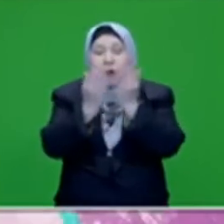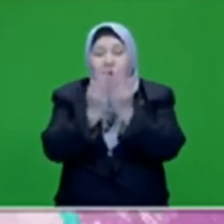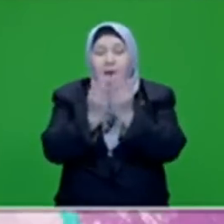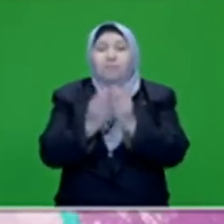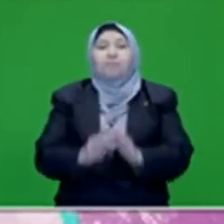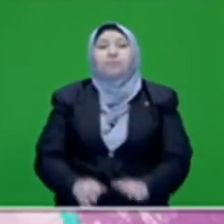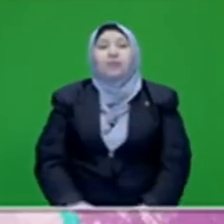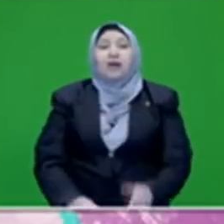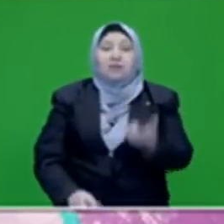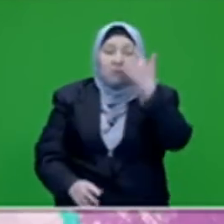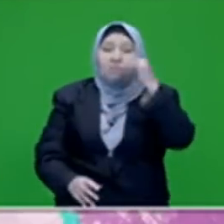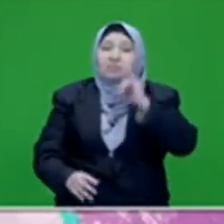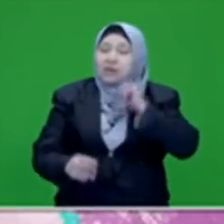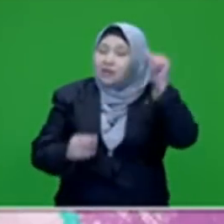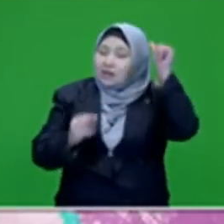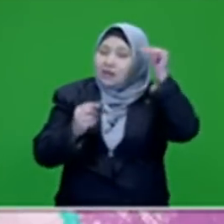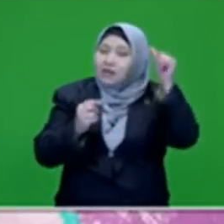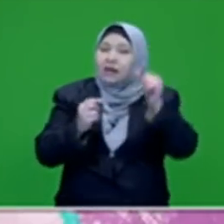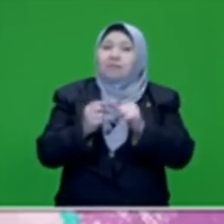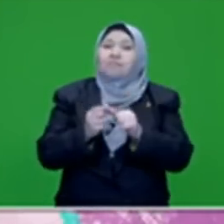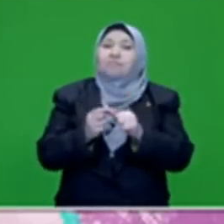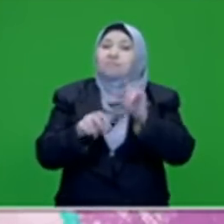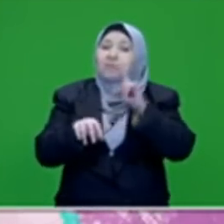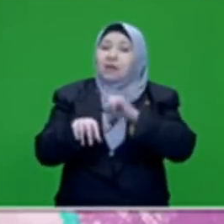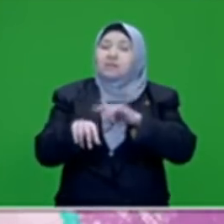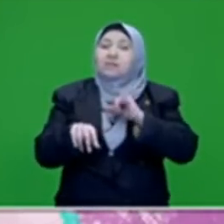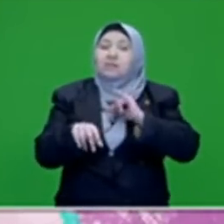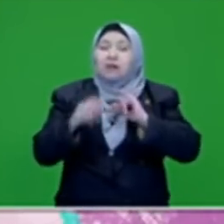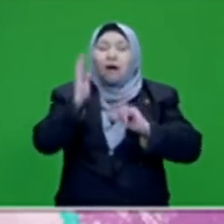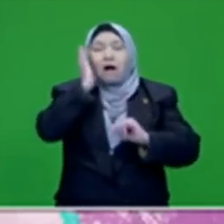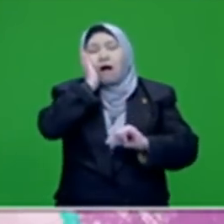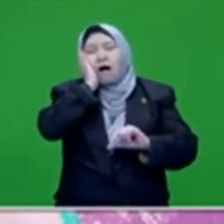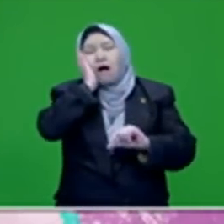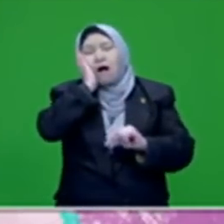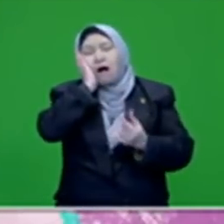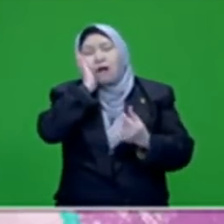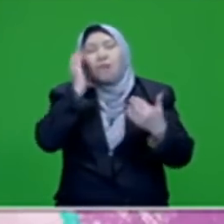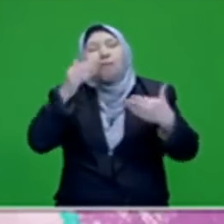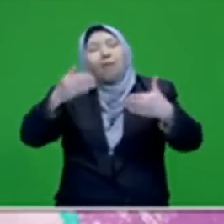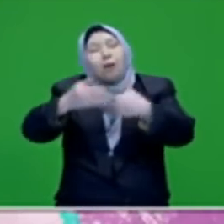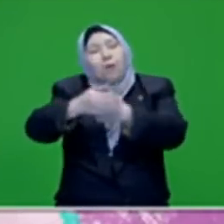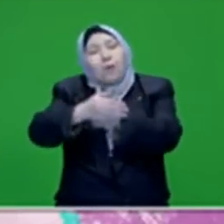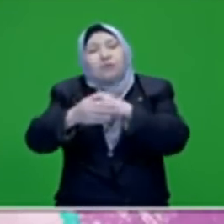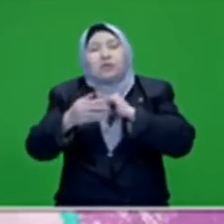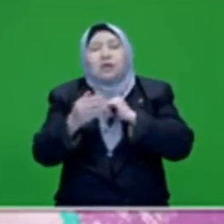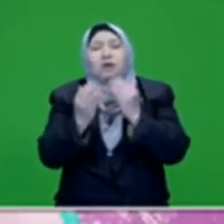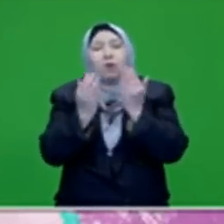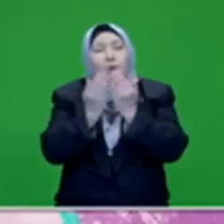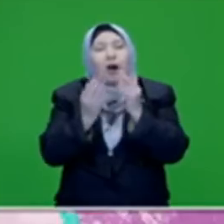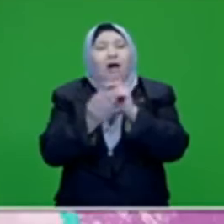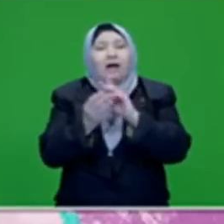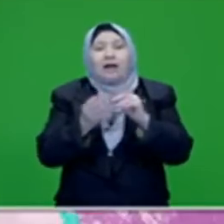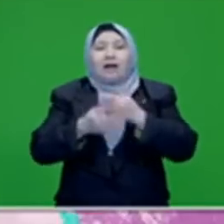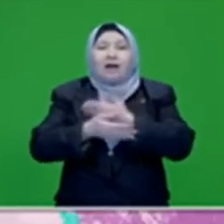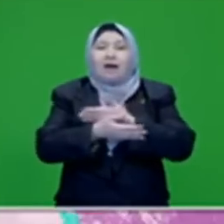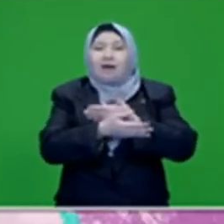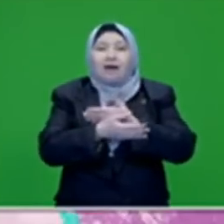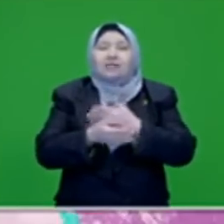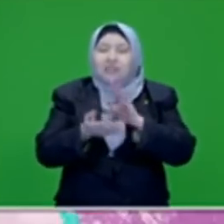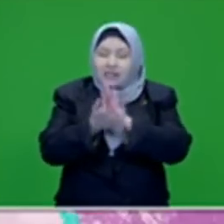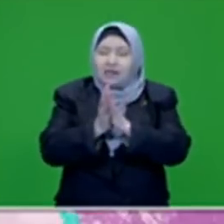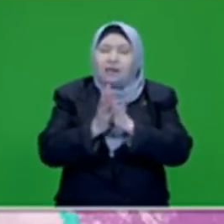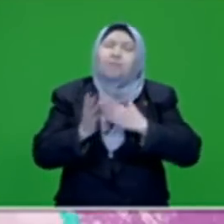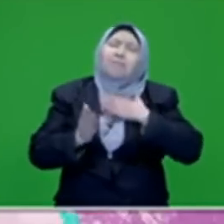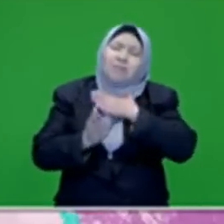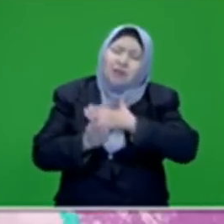kita semua. Sebab saya ingat Ustaz masa musabaqah dulu dia peluk saya. Dia kata doakan Nana Ustaz. Allahu Akbar. Sama-sama. Jadi